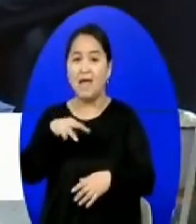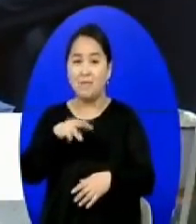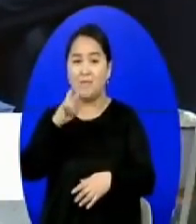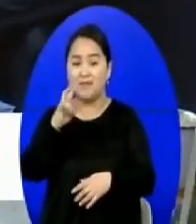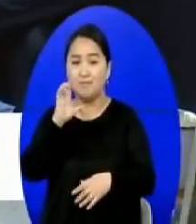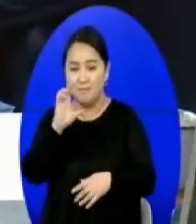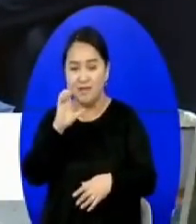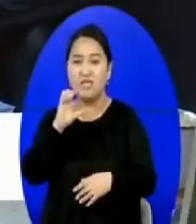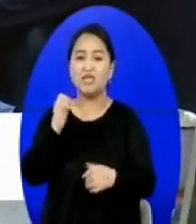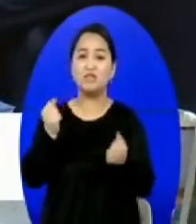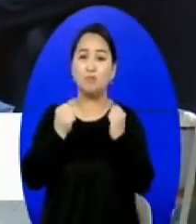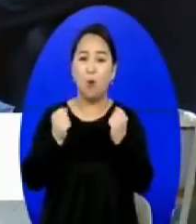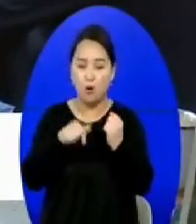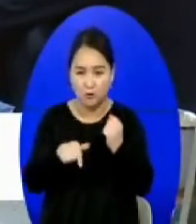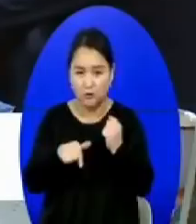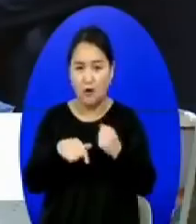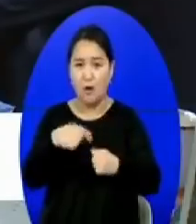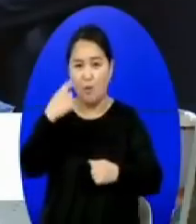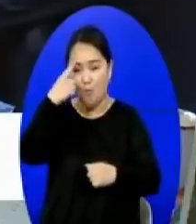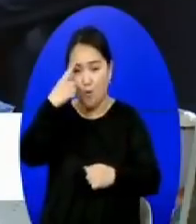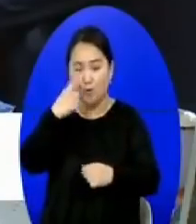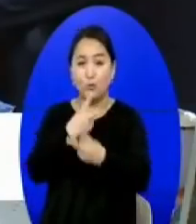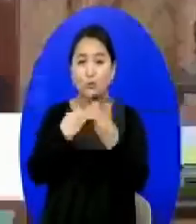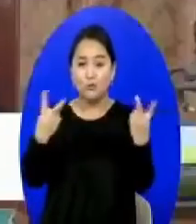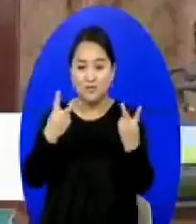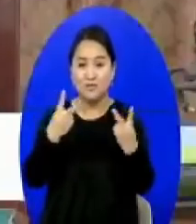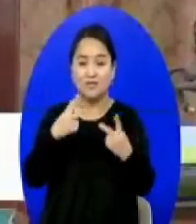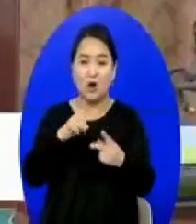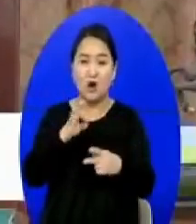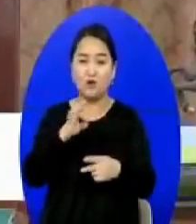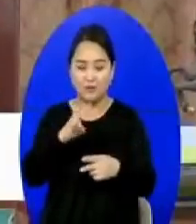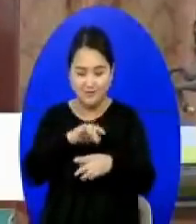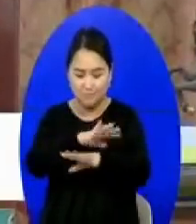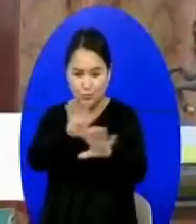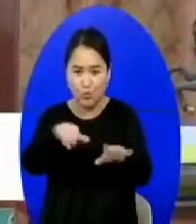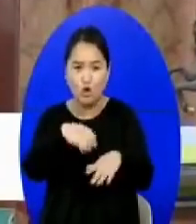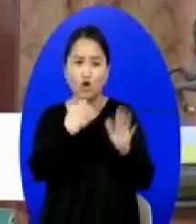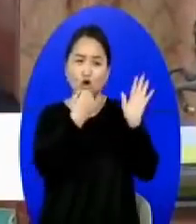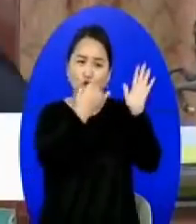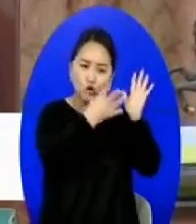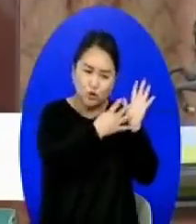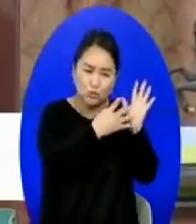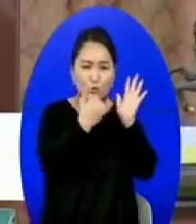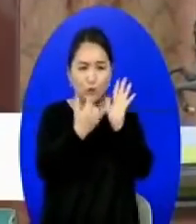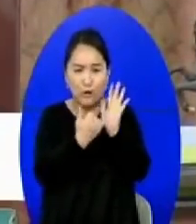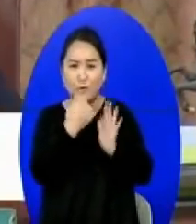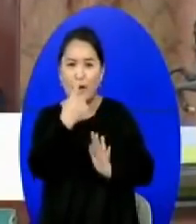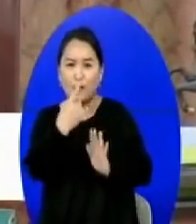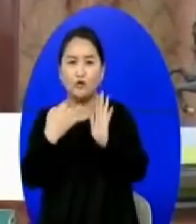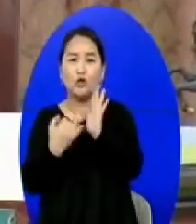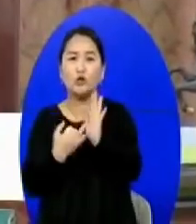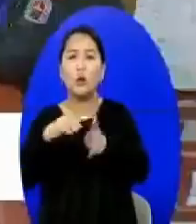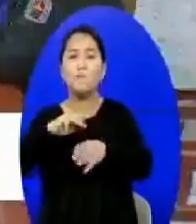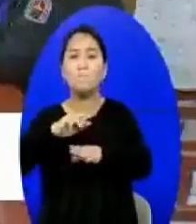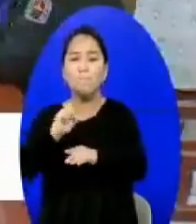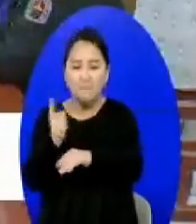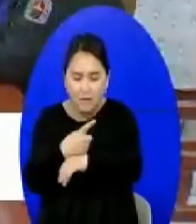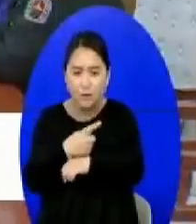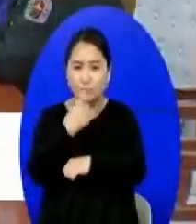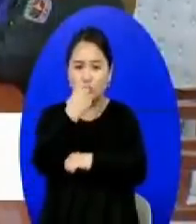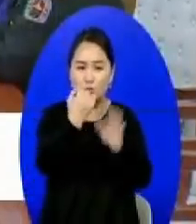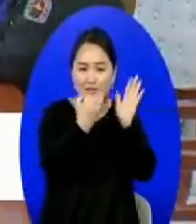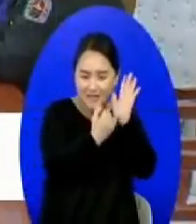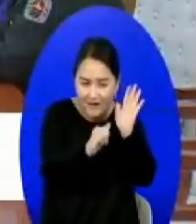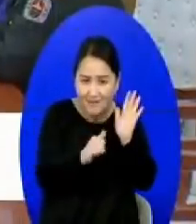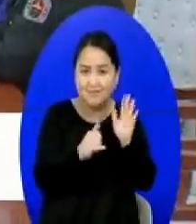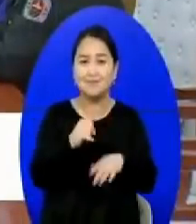MNB World сувг болон Монголын үндэсний олон нийтийн радиогийн эфирээр нийт 9617 минут буюу 160 цагийн